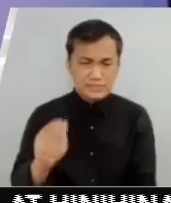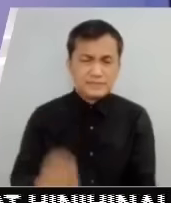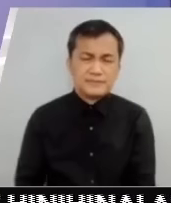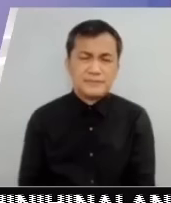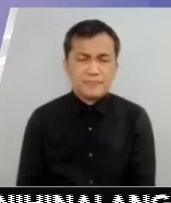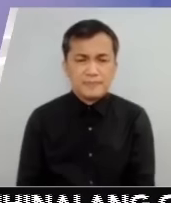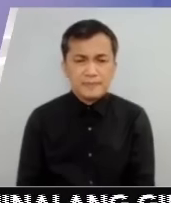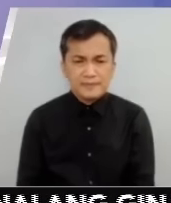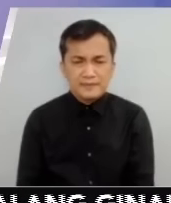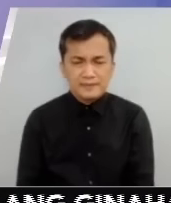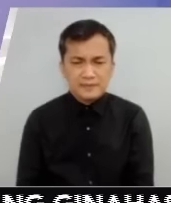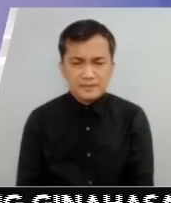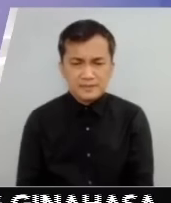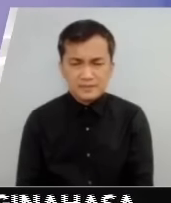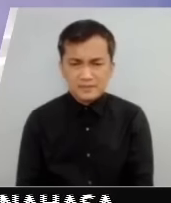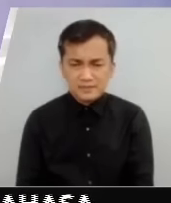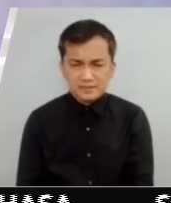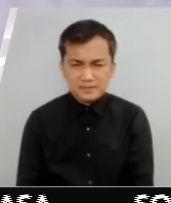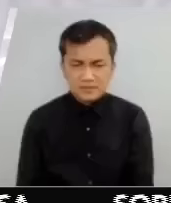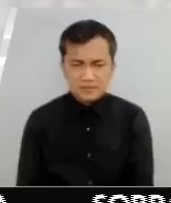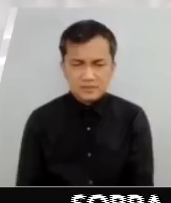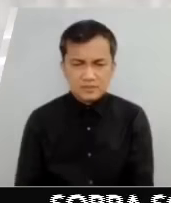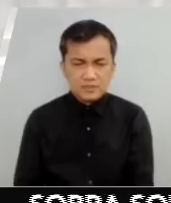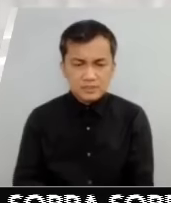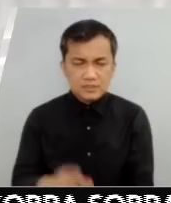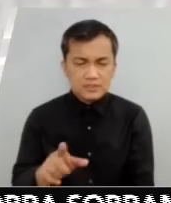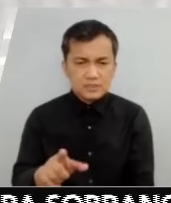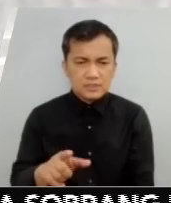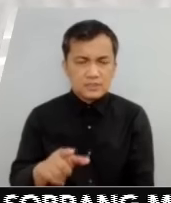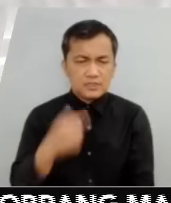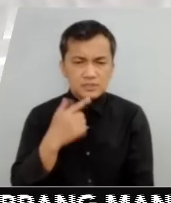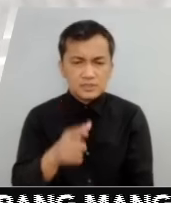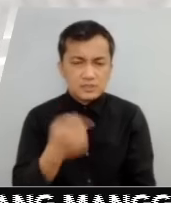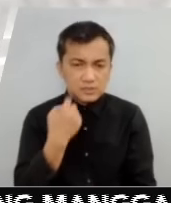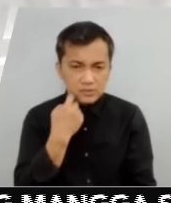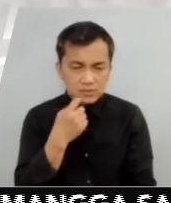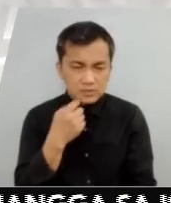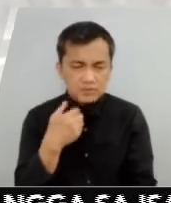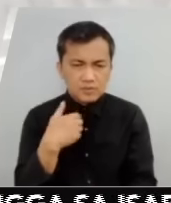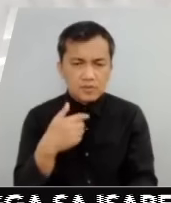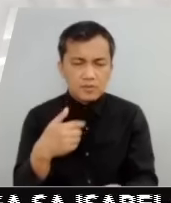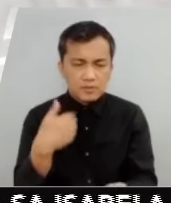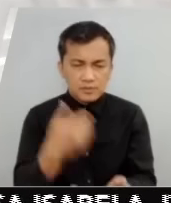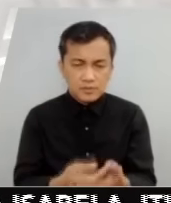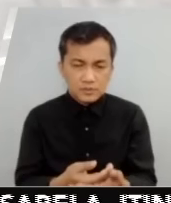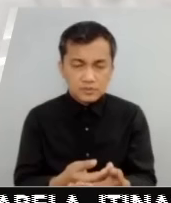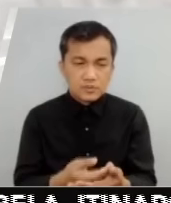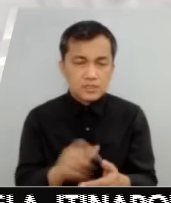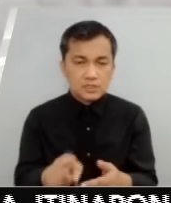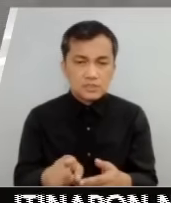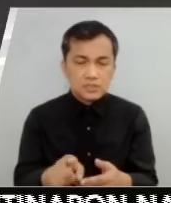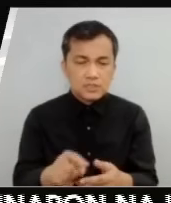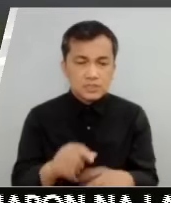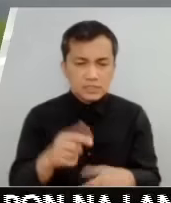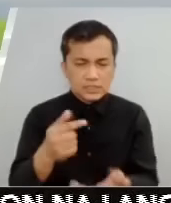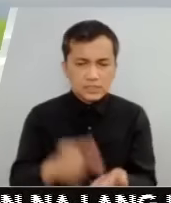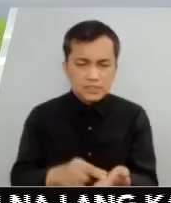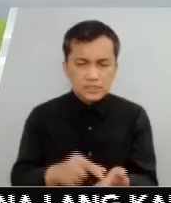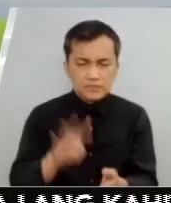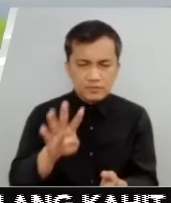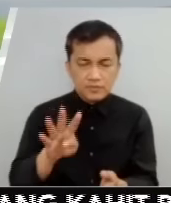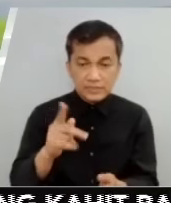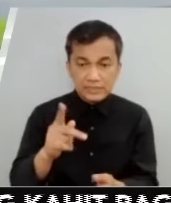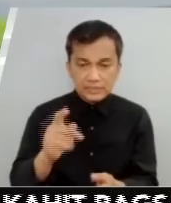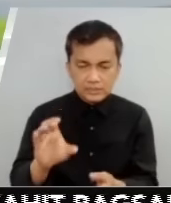Anda May 10 ng huling pumasok sa paaralan sa TUP South Cotabato ang grade 4 pupil na si k niya tunay na pangalan pero